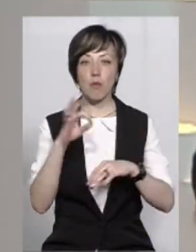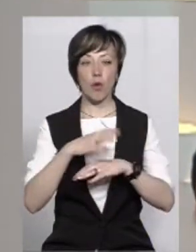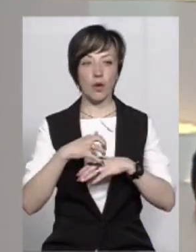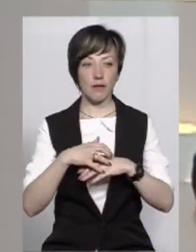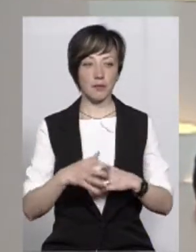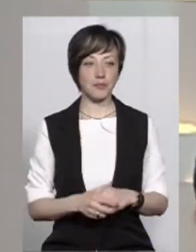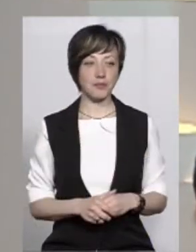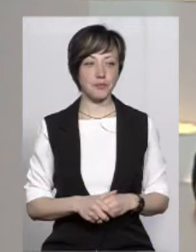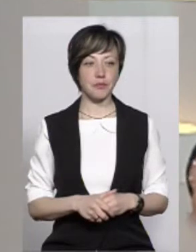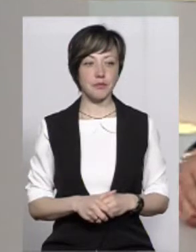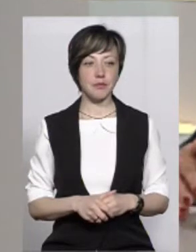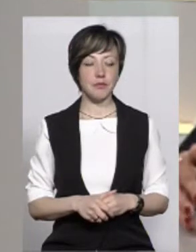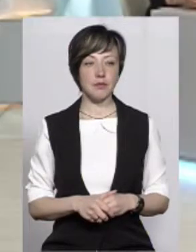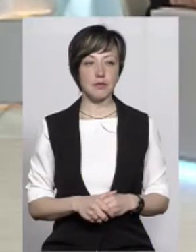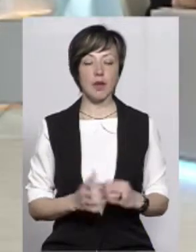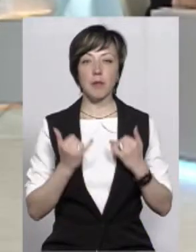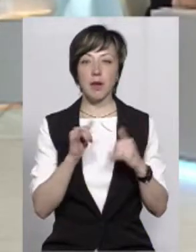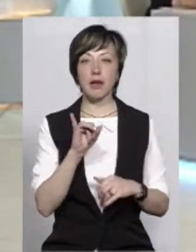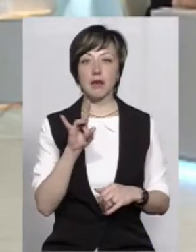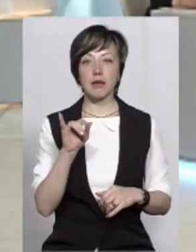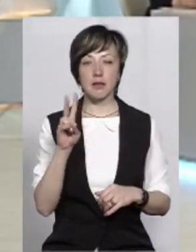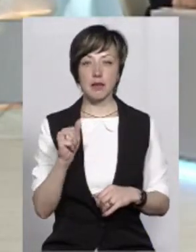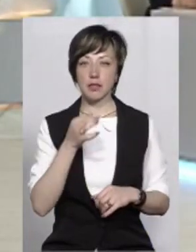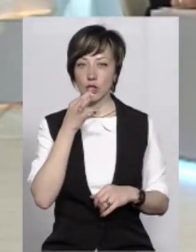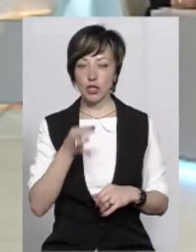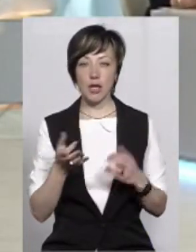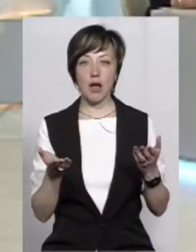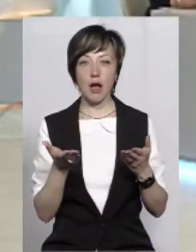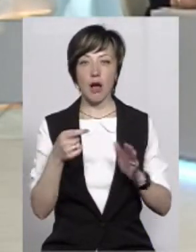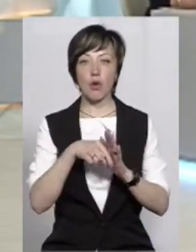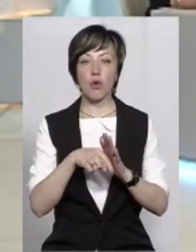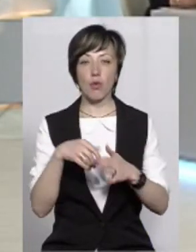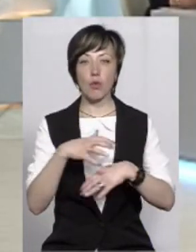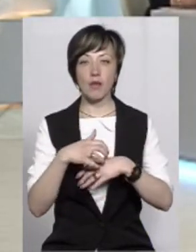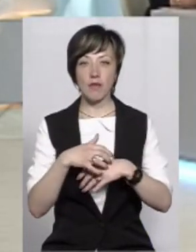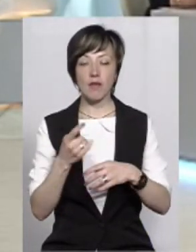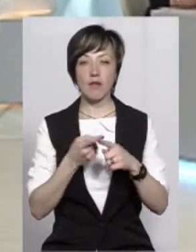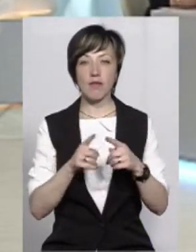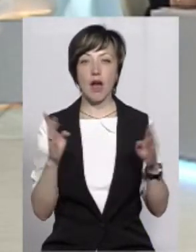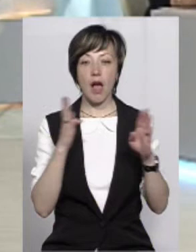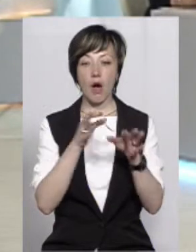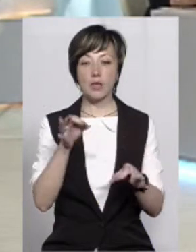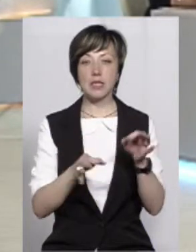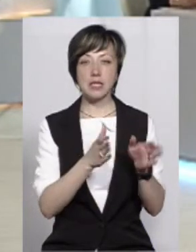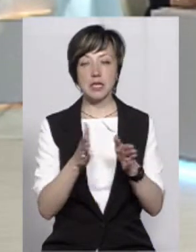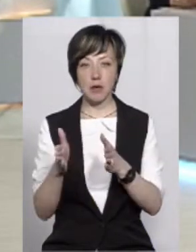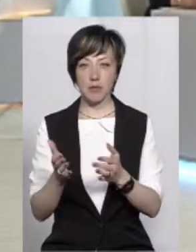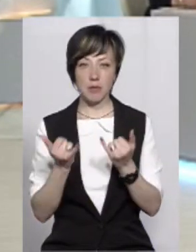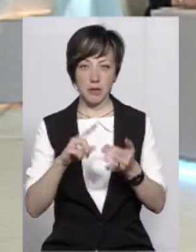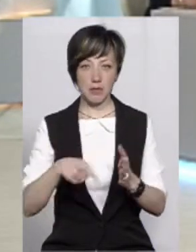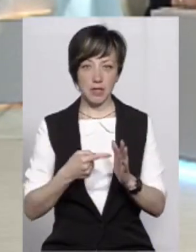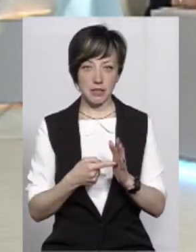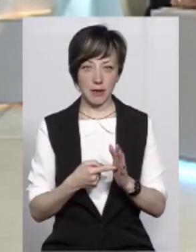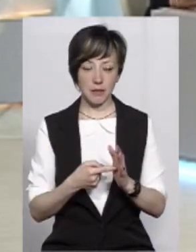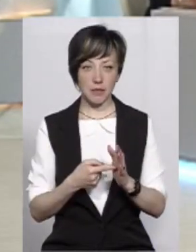котів. Отже, пані Ірино, скажіть, а яка роль котів в екосистемі, для екосистеми